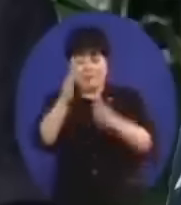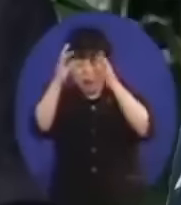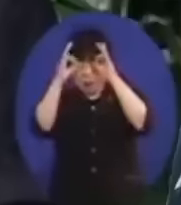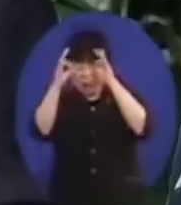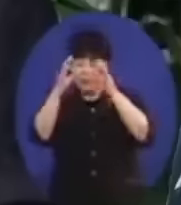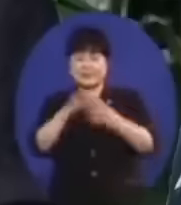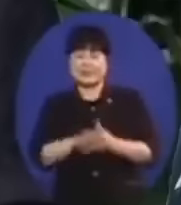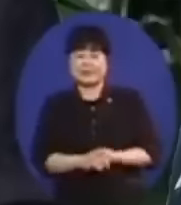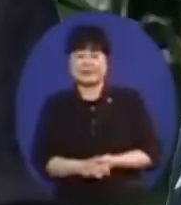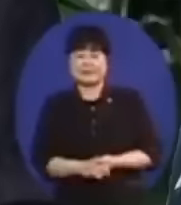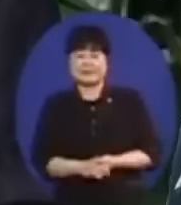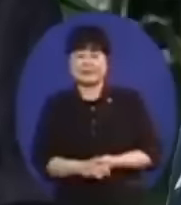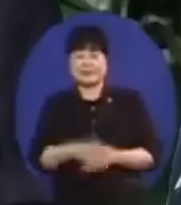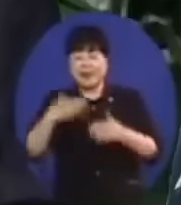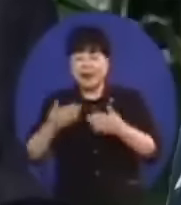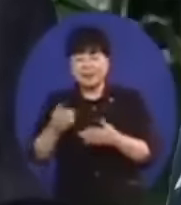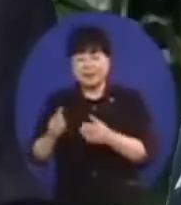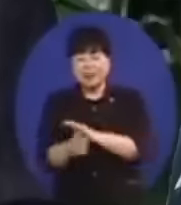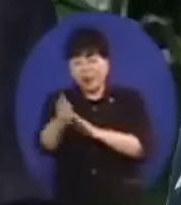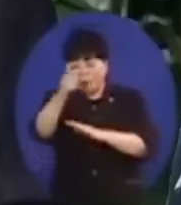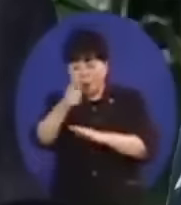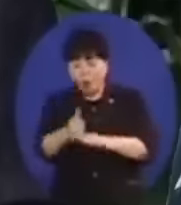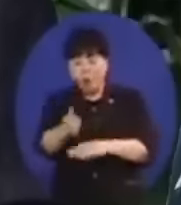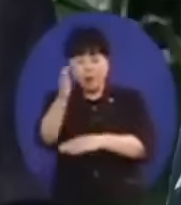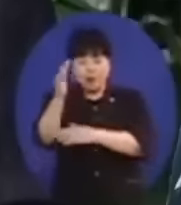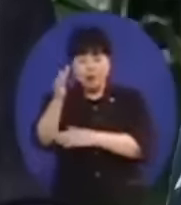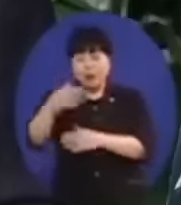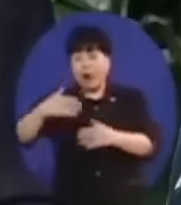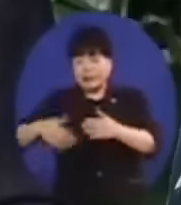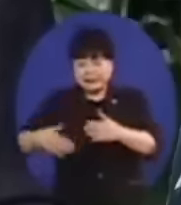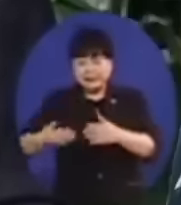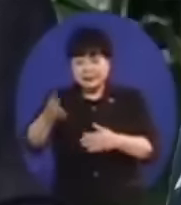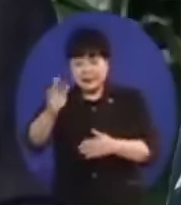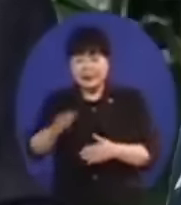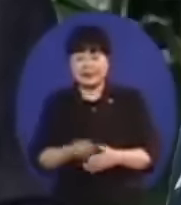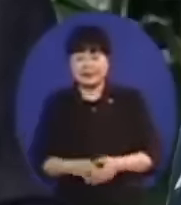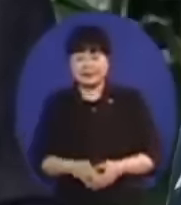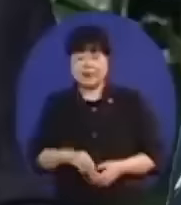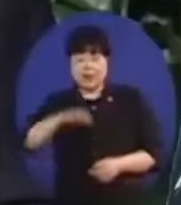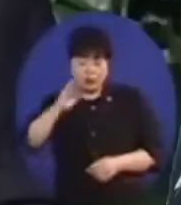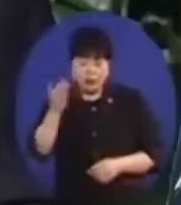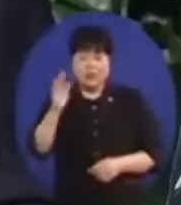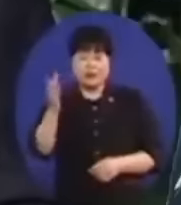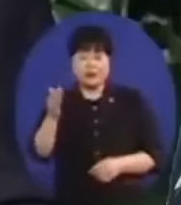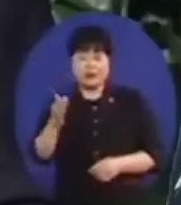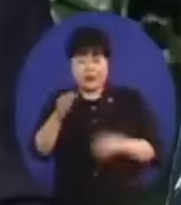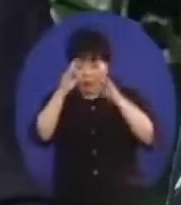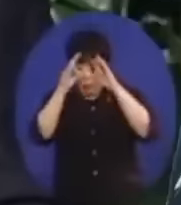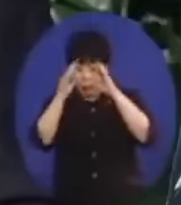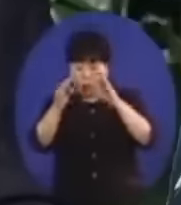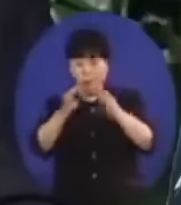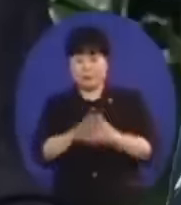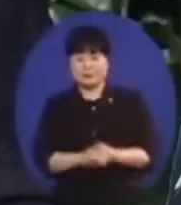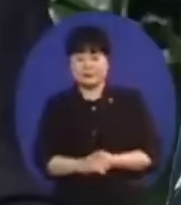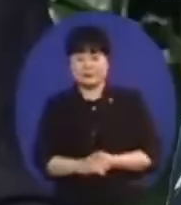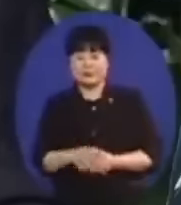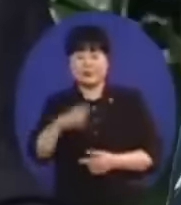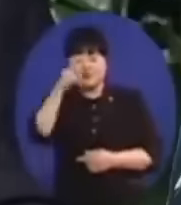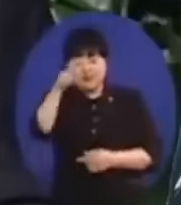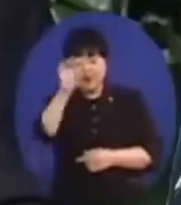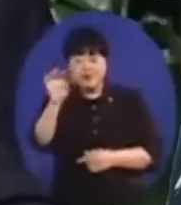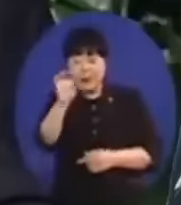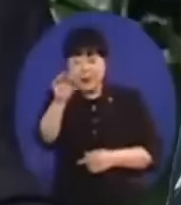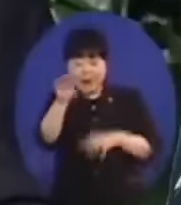바라보았습니다. 아직 성공적인 설교자가 되지도 않았는데 된 것으로 바라보았어요. 제가 구라파에 갔을